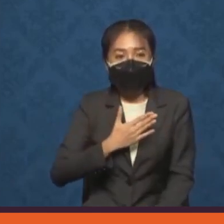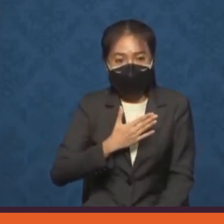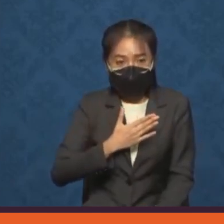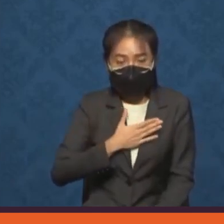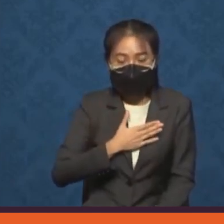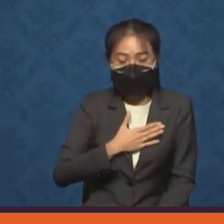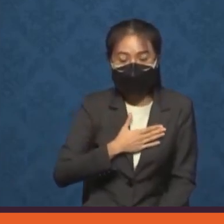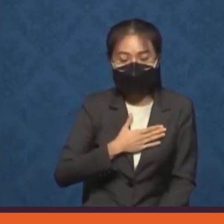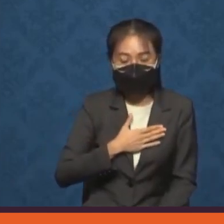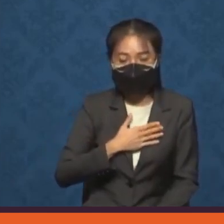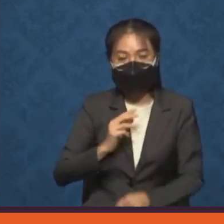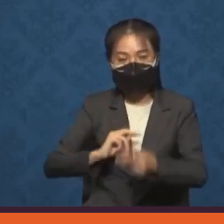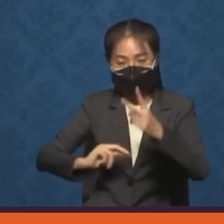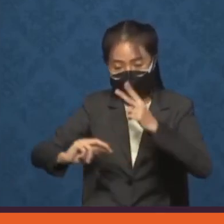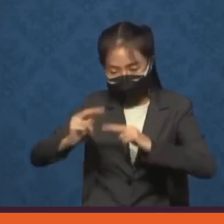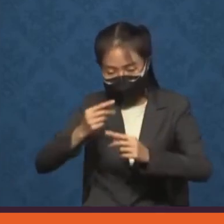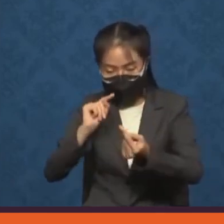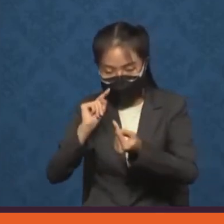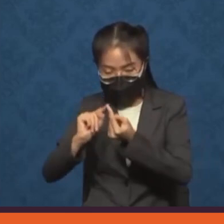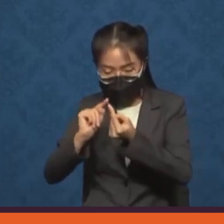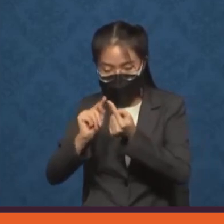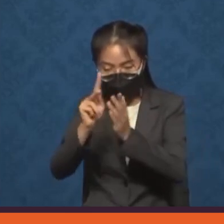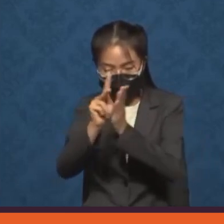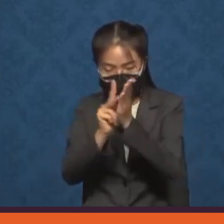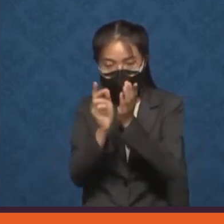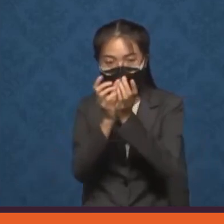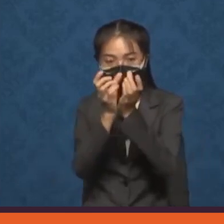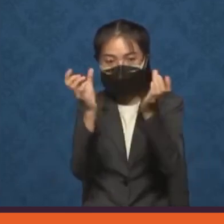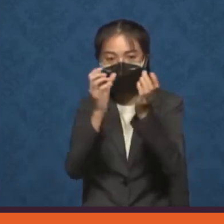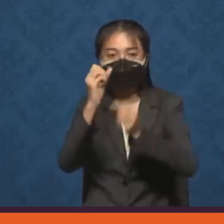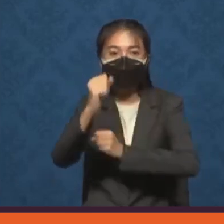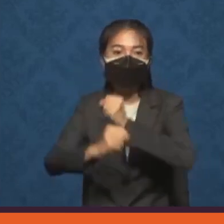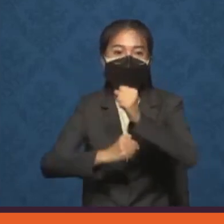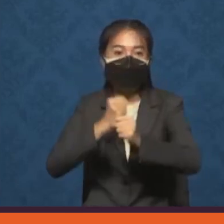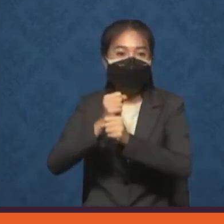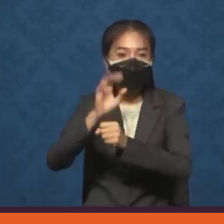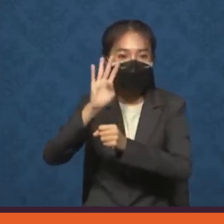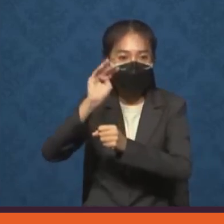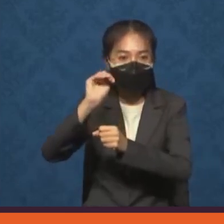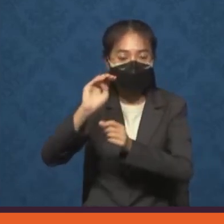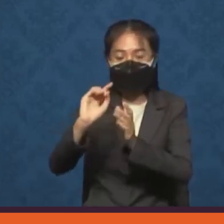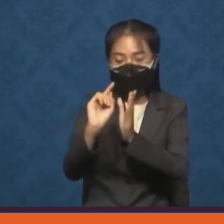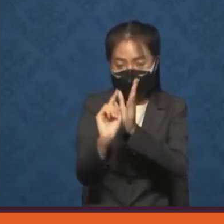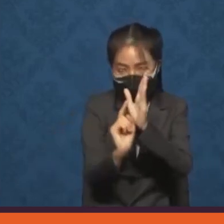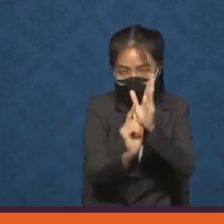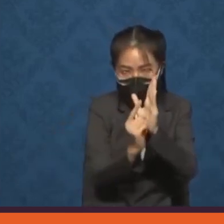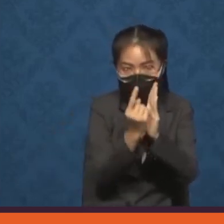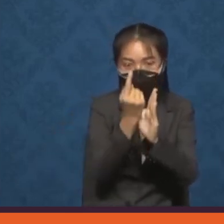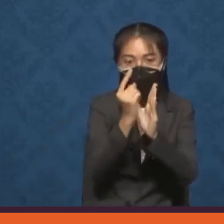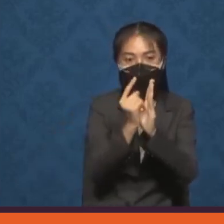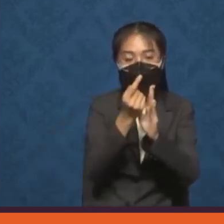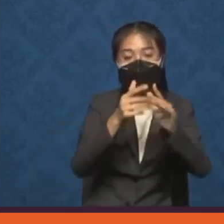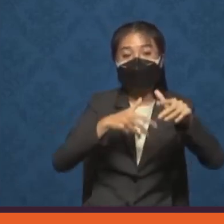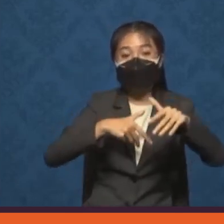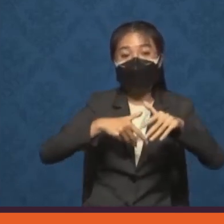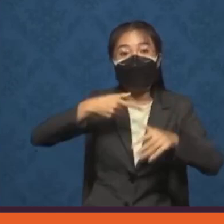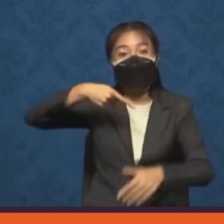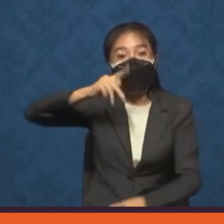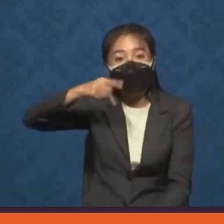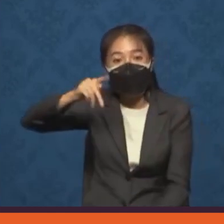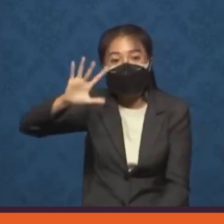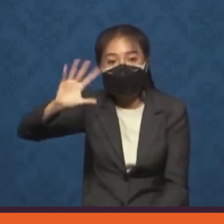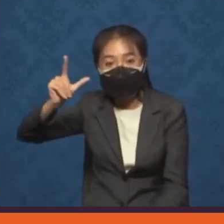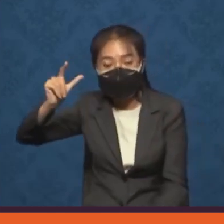ฐธรรมนูญ40นั่นแหละคือตอนนั้นเนี่ยรัฐธรรมนูญ40ให้ปปช.เริ่มก่อนครับเสร็จแล้วก็มาจบที่สว.แต่งว